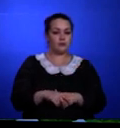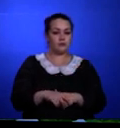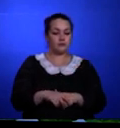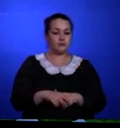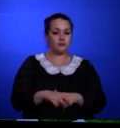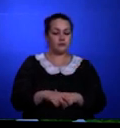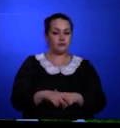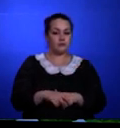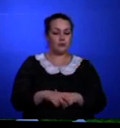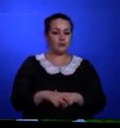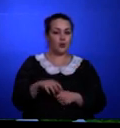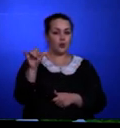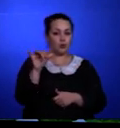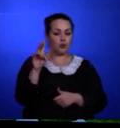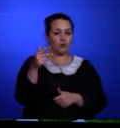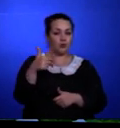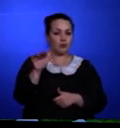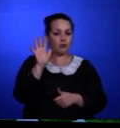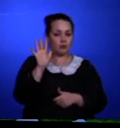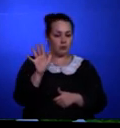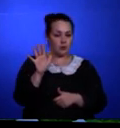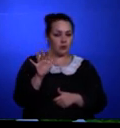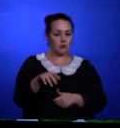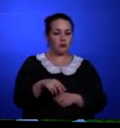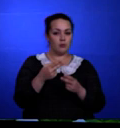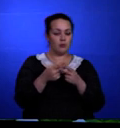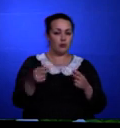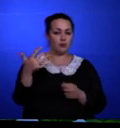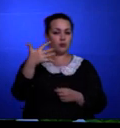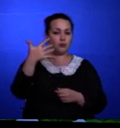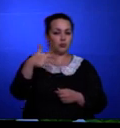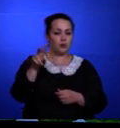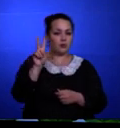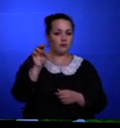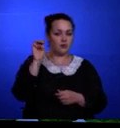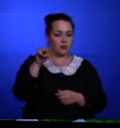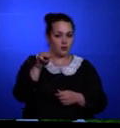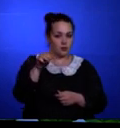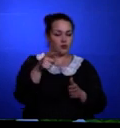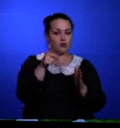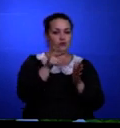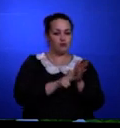1488 умножить на 35 50 2080